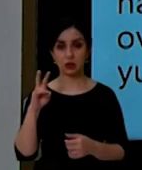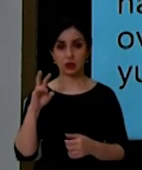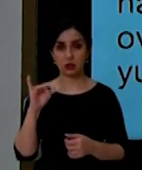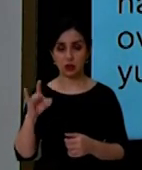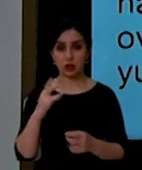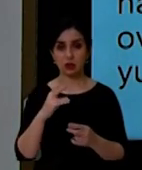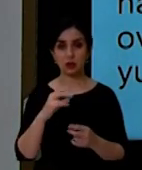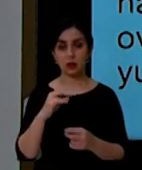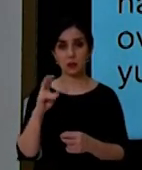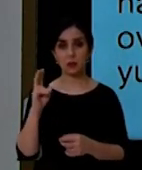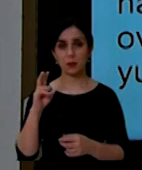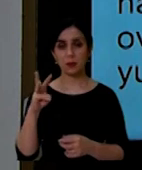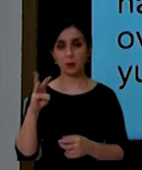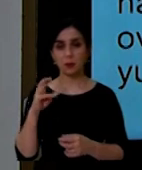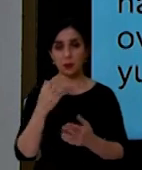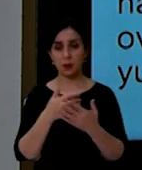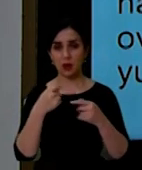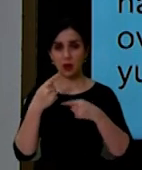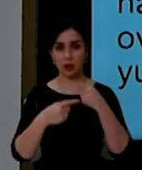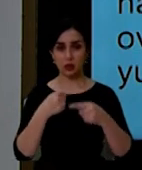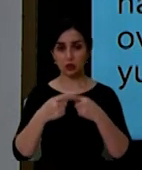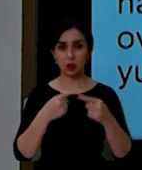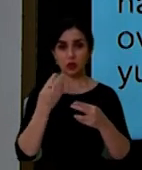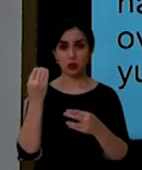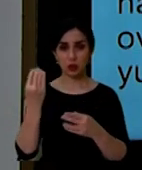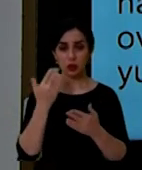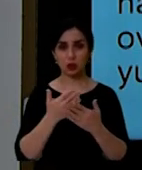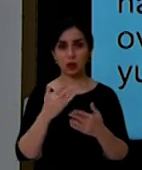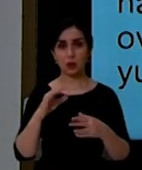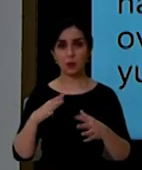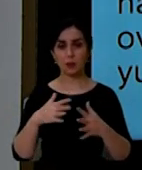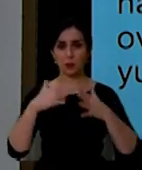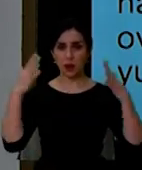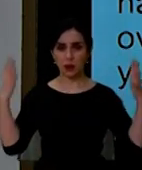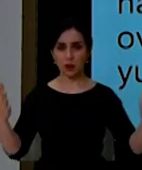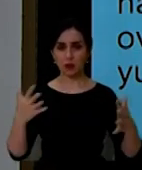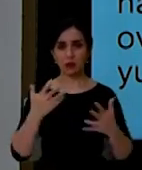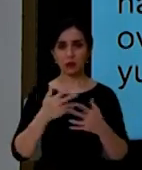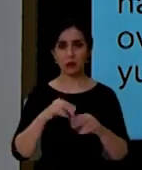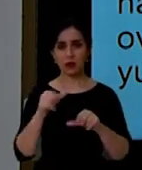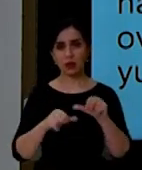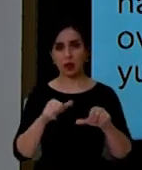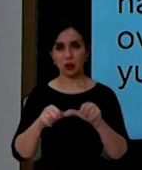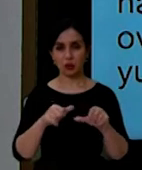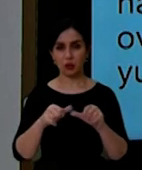mastodontlər, ət əjdətlərə, bəxaybət yalqov,